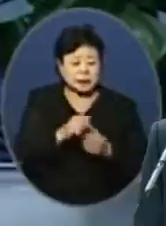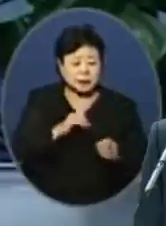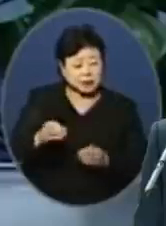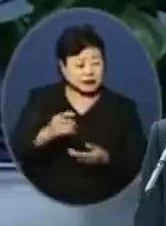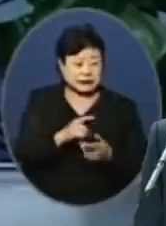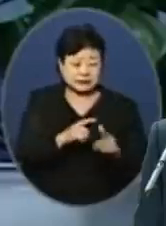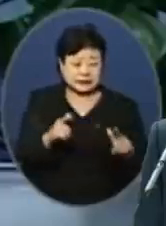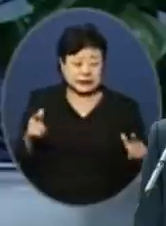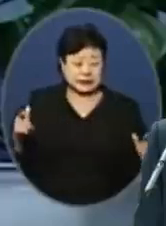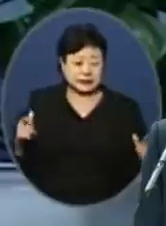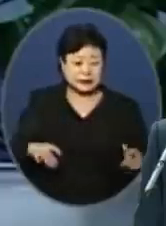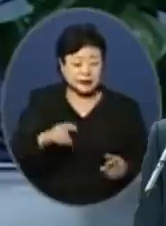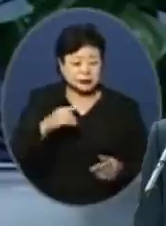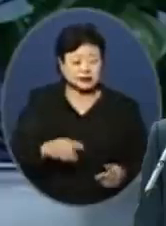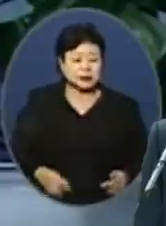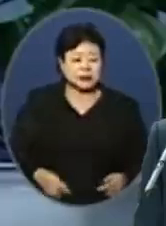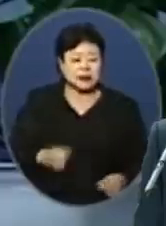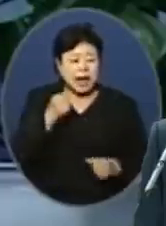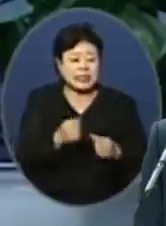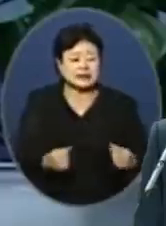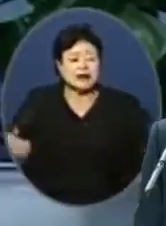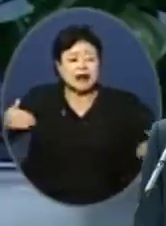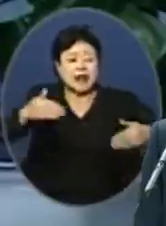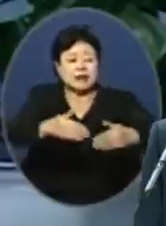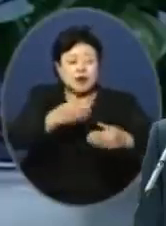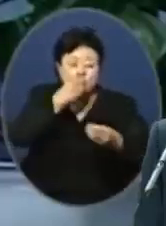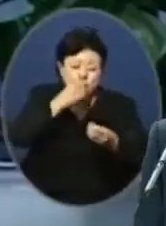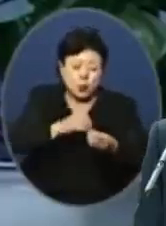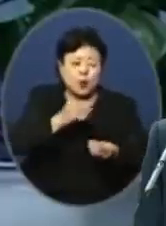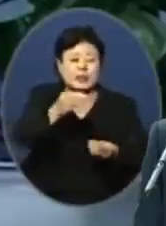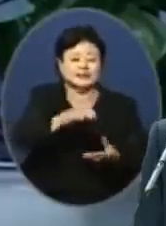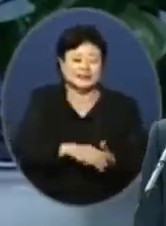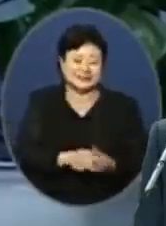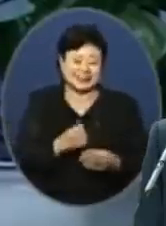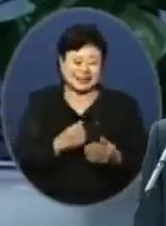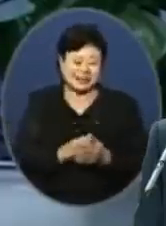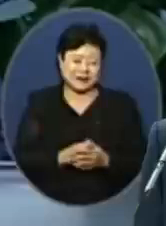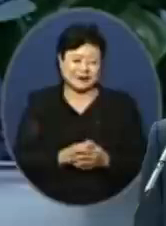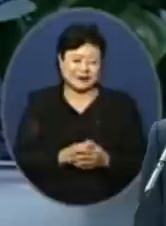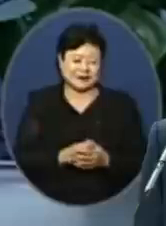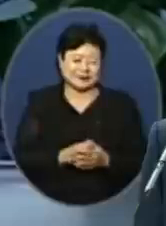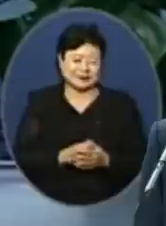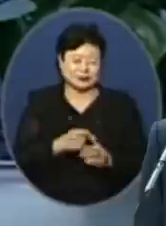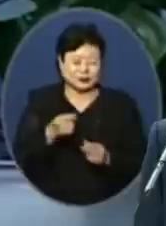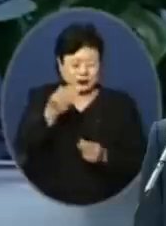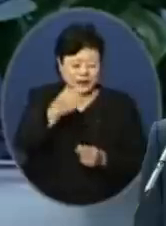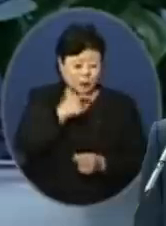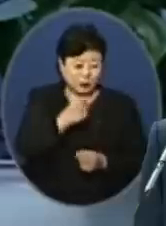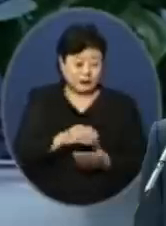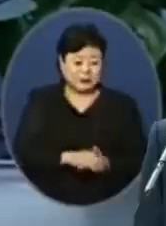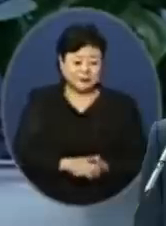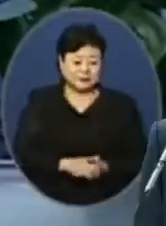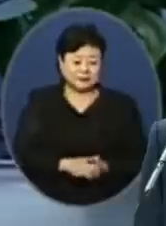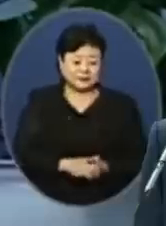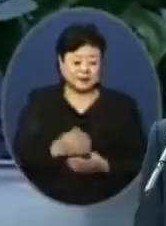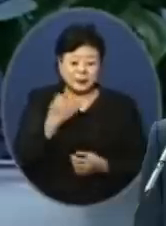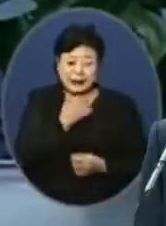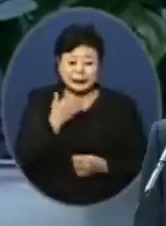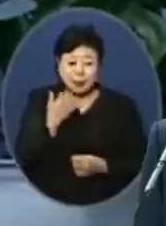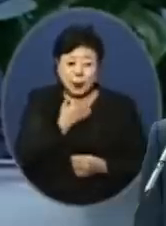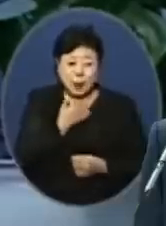버리지 않습니다. 먼저 가서 끌어안는 것입니다. 그래서 구원하기를 원하시는 것입니다.